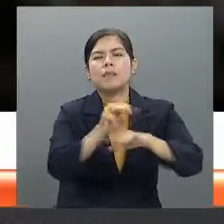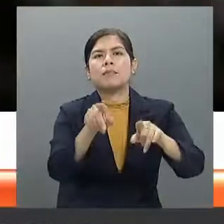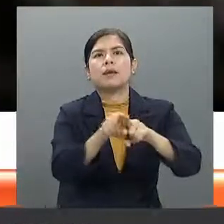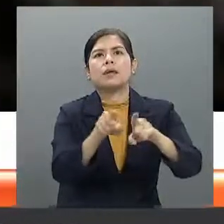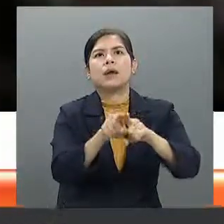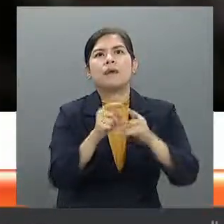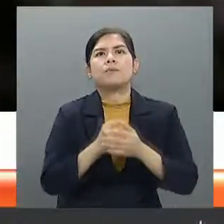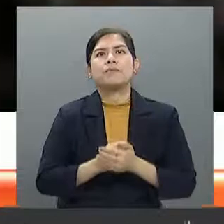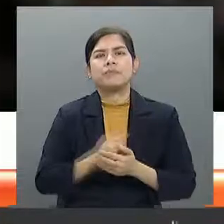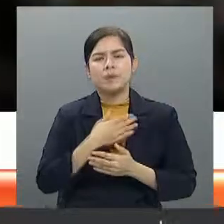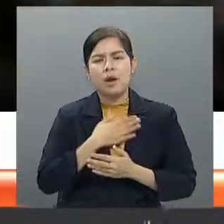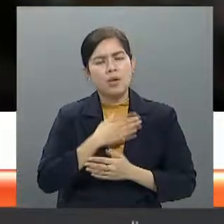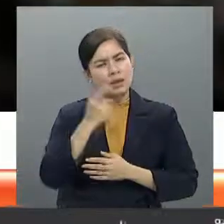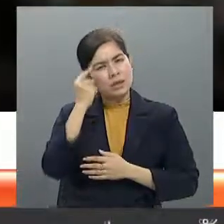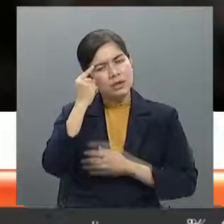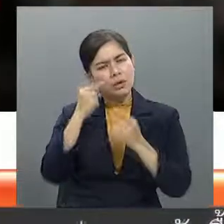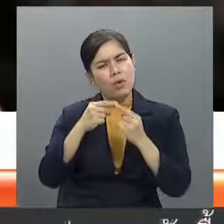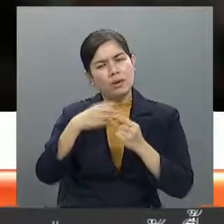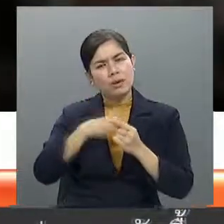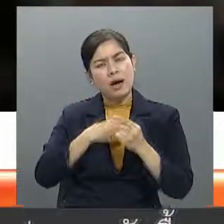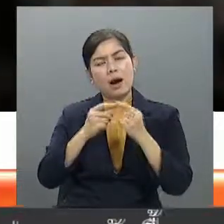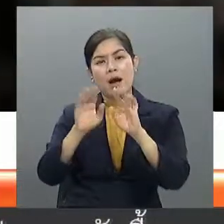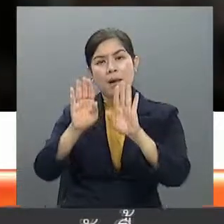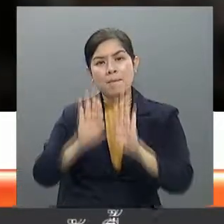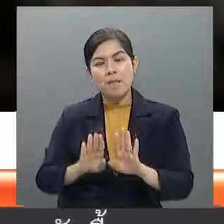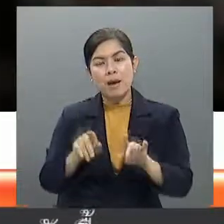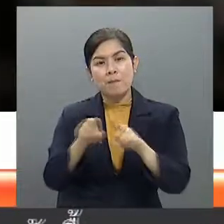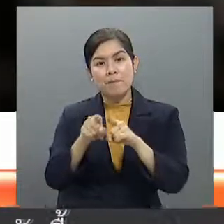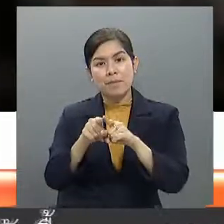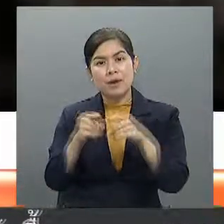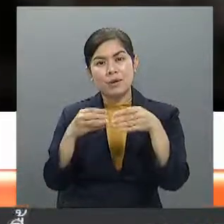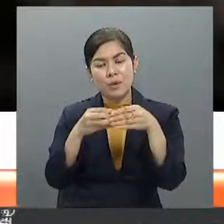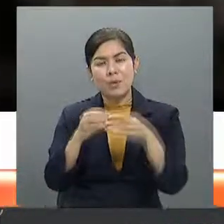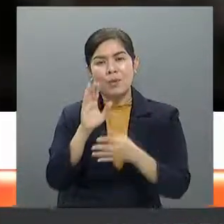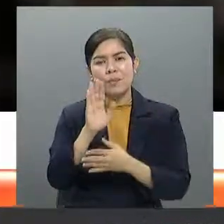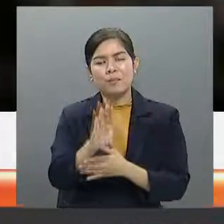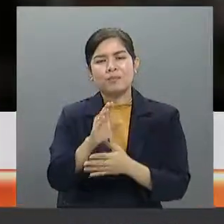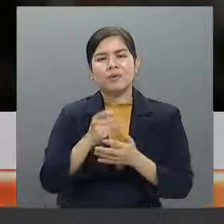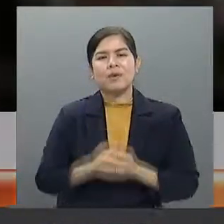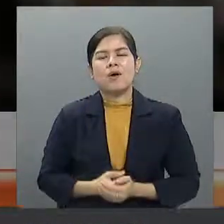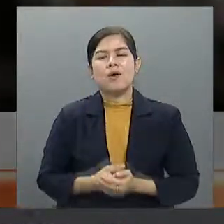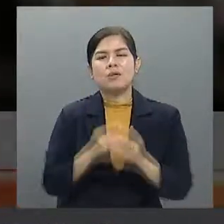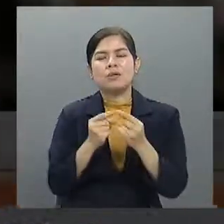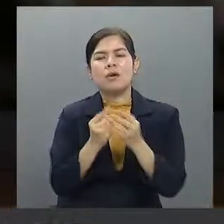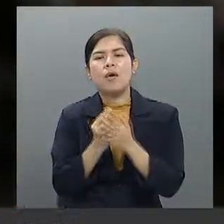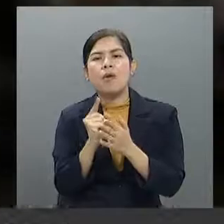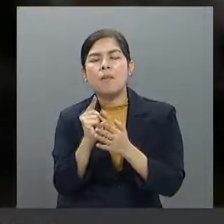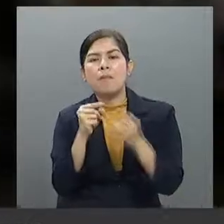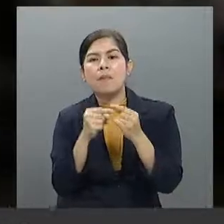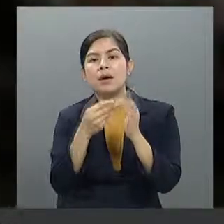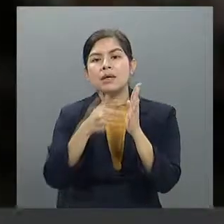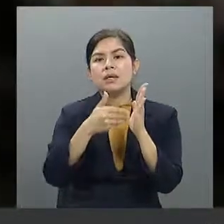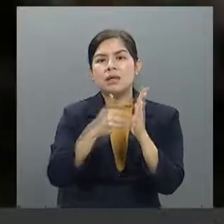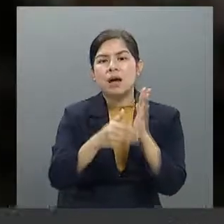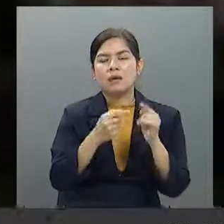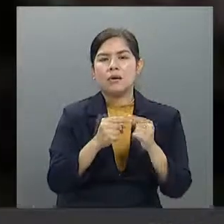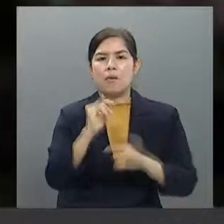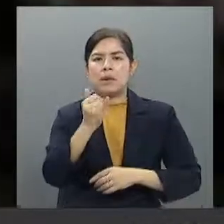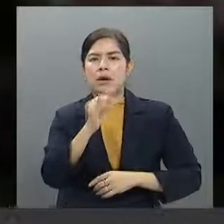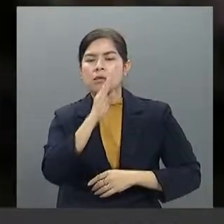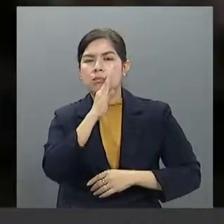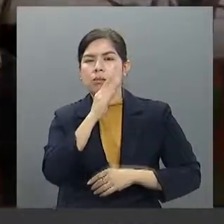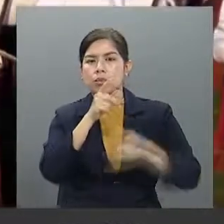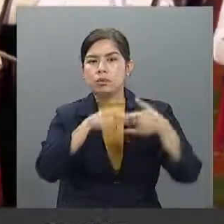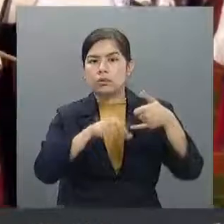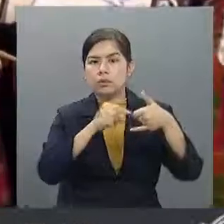ได้รับความกลิ่นอายความเป็นอีสานน้องๆใหม่ที่มาจากต่างแดนอาจจะมาจากภาคเหนือภาคกลางภาคอีสานภาคใต้ก็ได้มาเรียนรู้ถึงวัฒนธรรมอีส